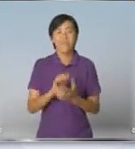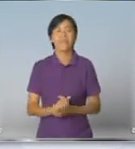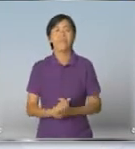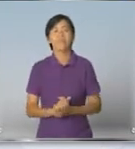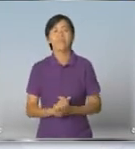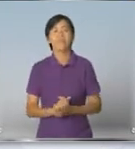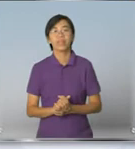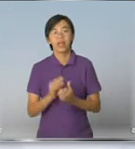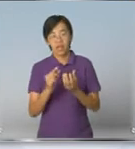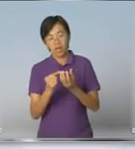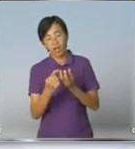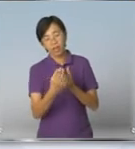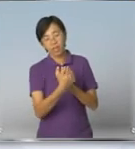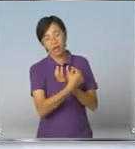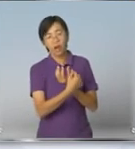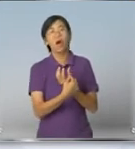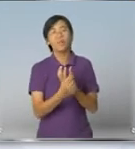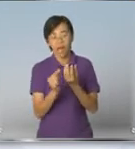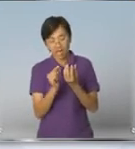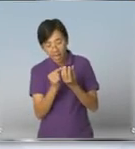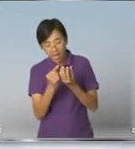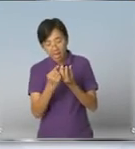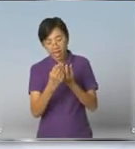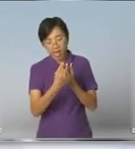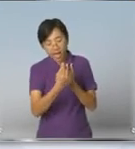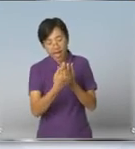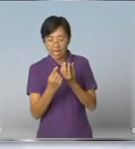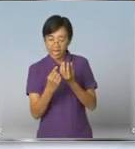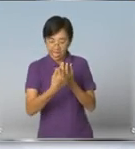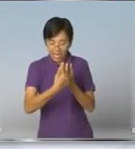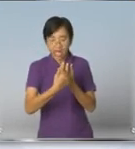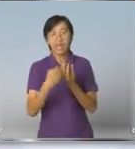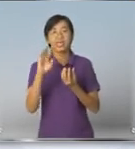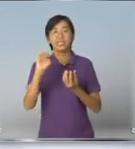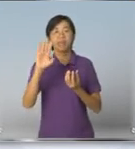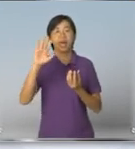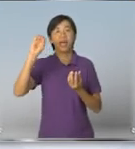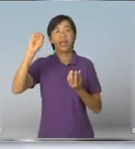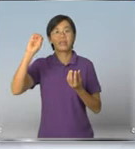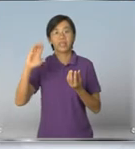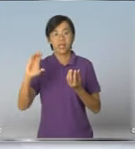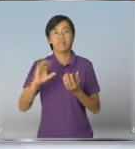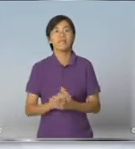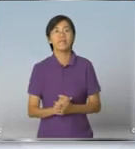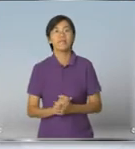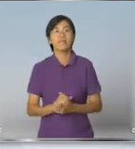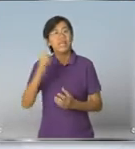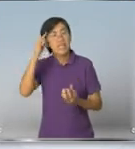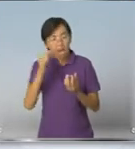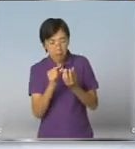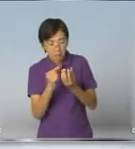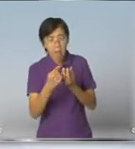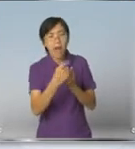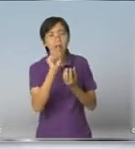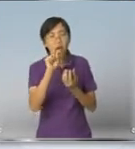จากนั้นก็จะเป็นรอบนอกค่ะเอียงตัวแหนบประมาณ45องศาเพื่อให้กรี